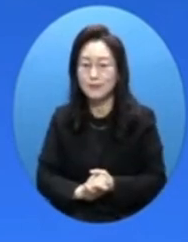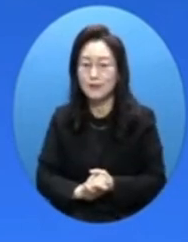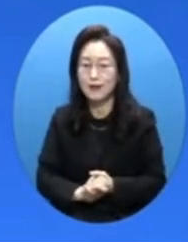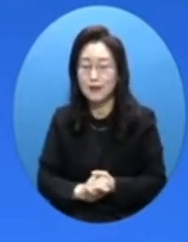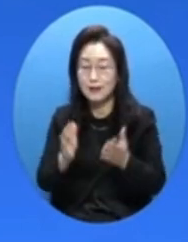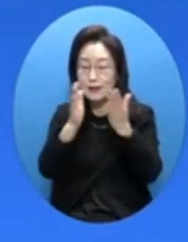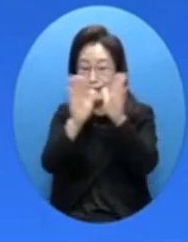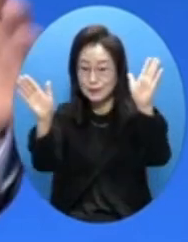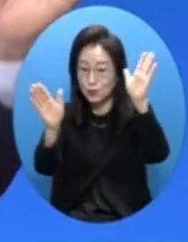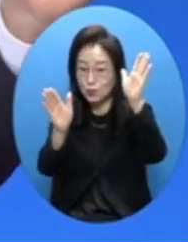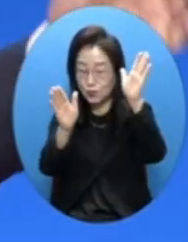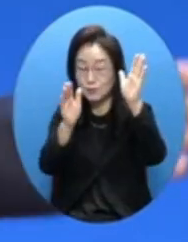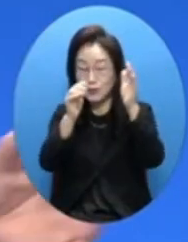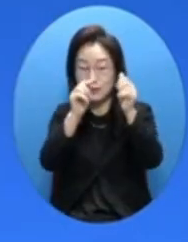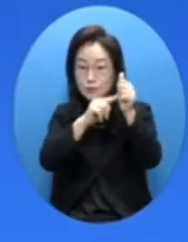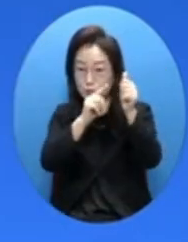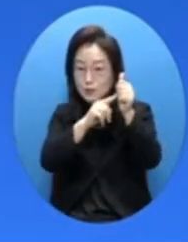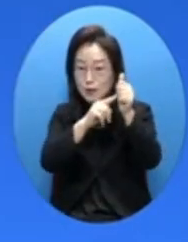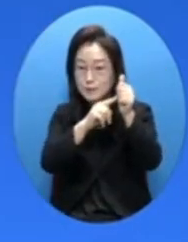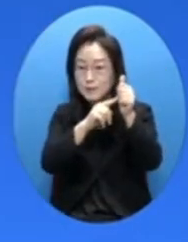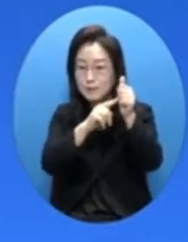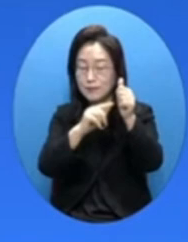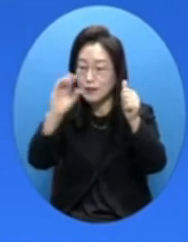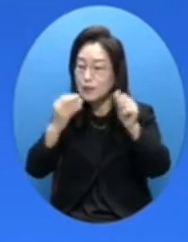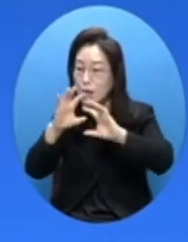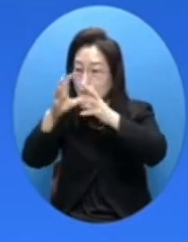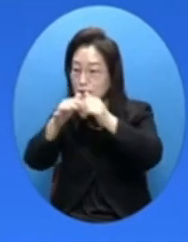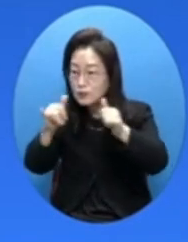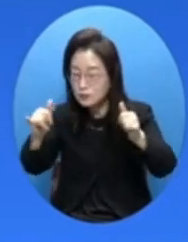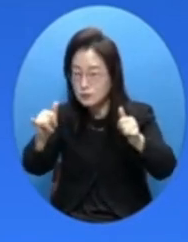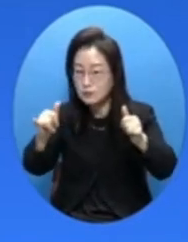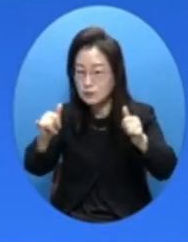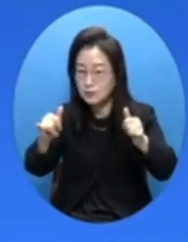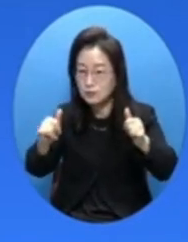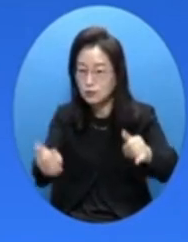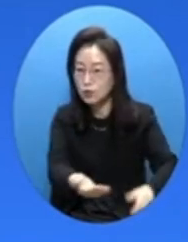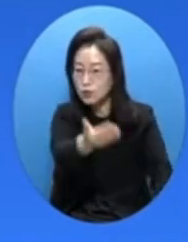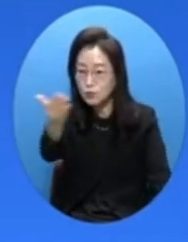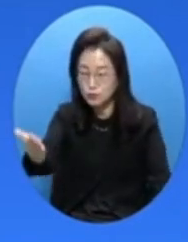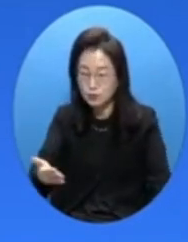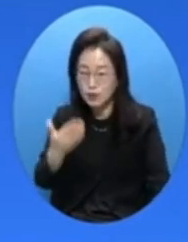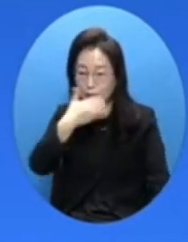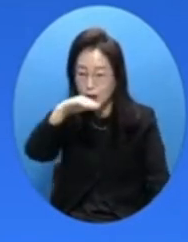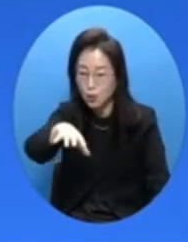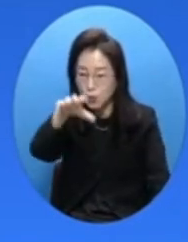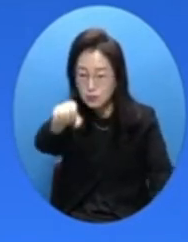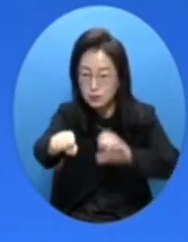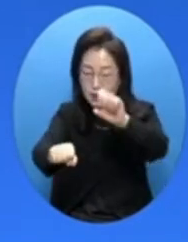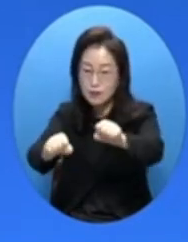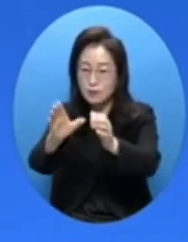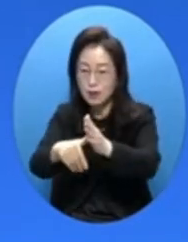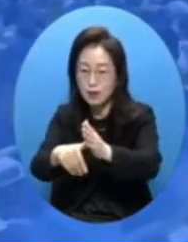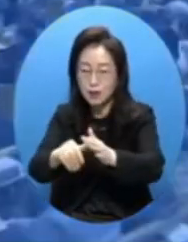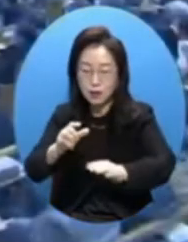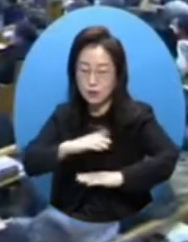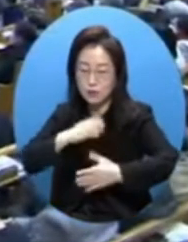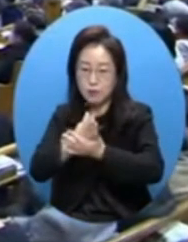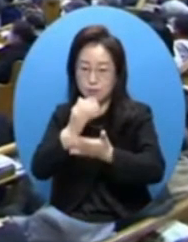지도자 모세도 이스라엘 백성들에게 이 가나안 족속을 점령해 나갈 때 두려워하지 말라고 여러 차례